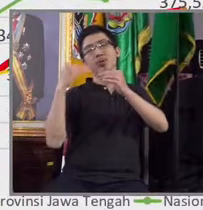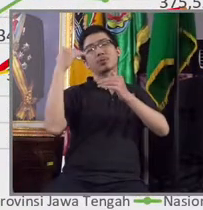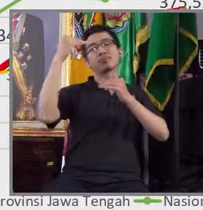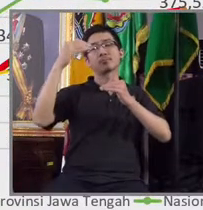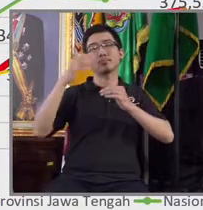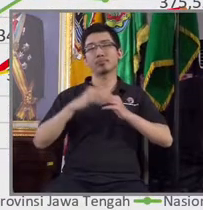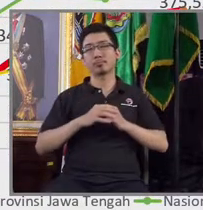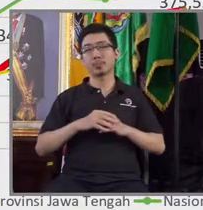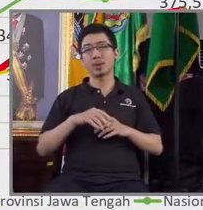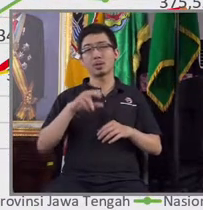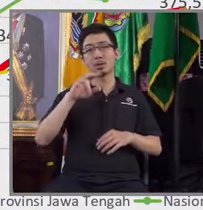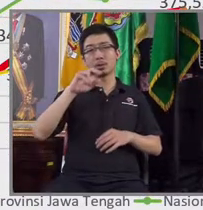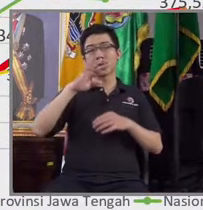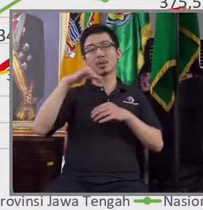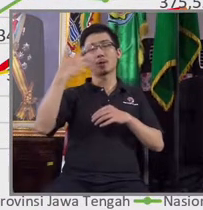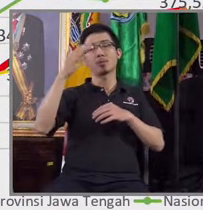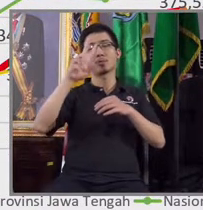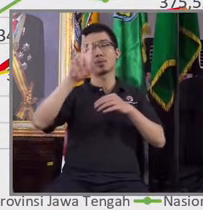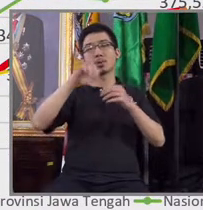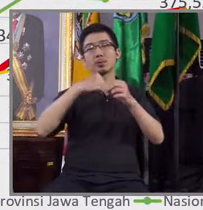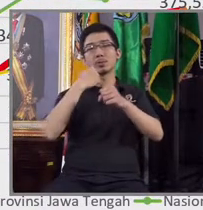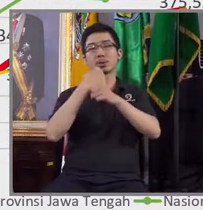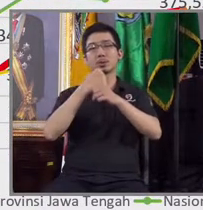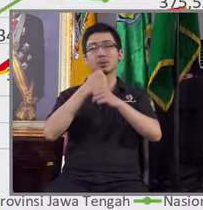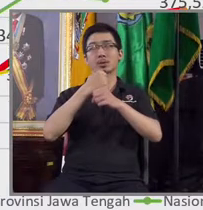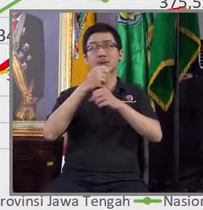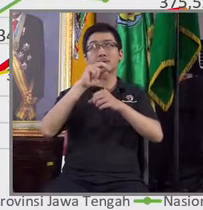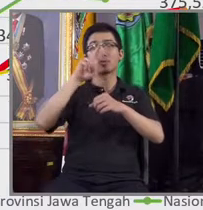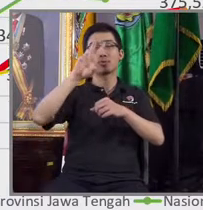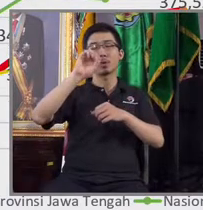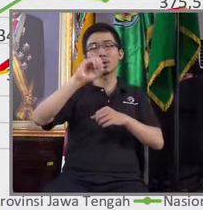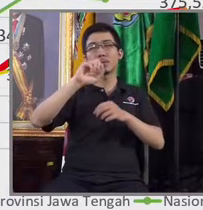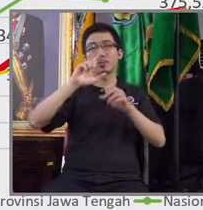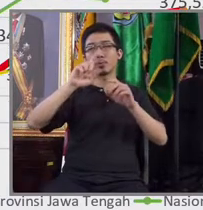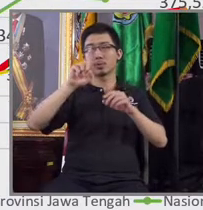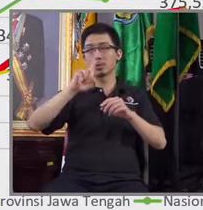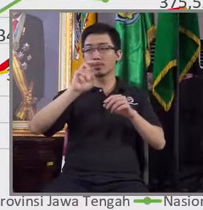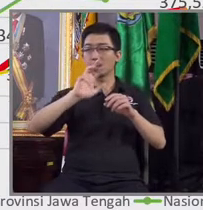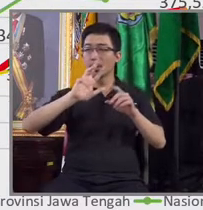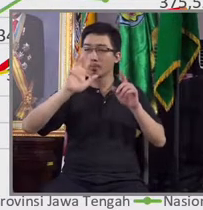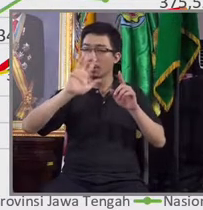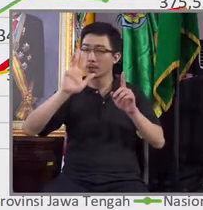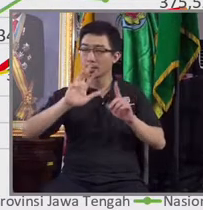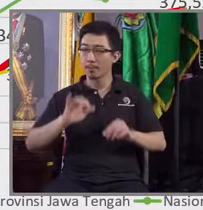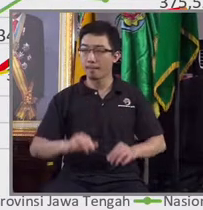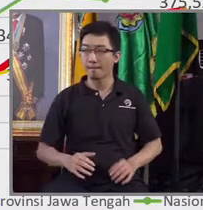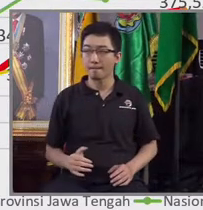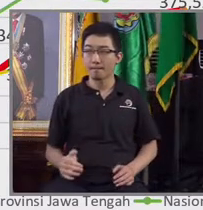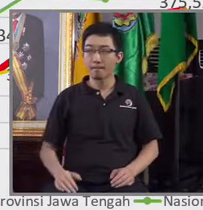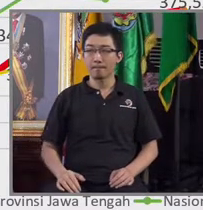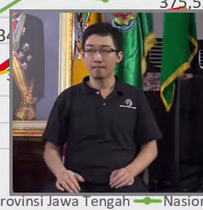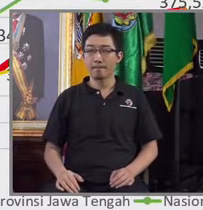2019 sebesar 11,7 pukul 07.30